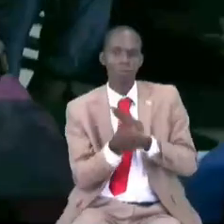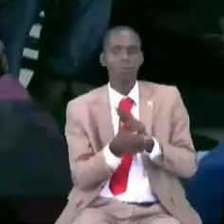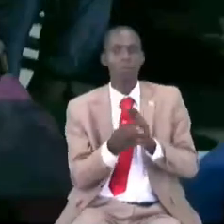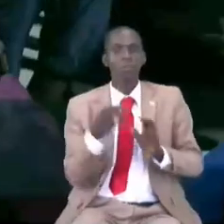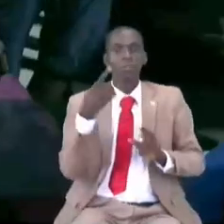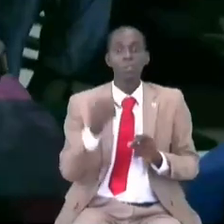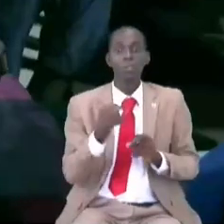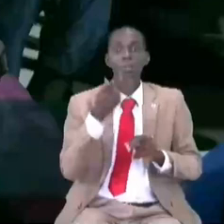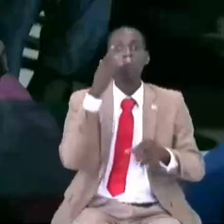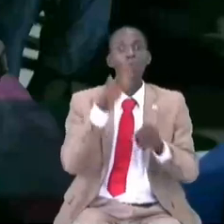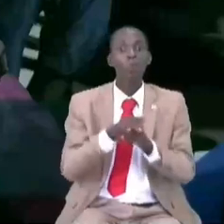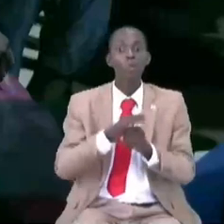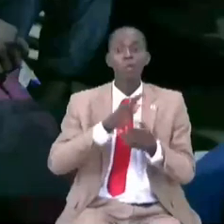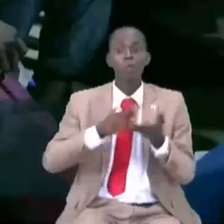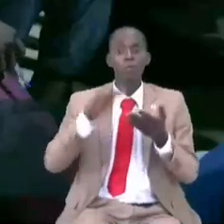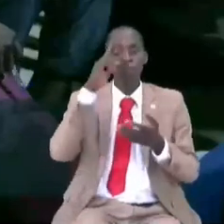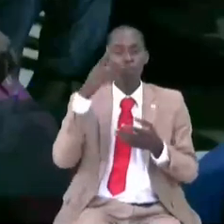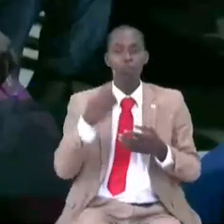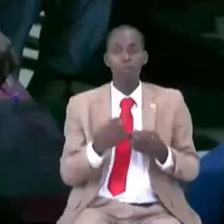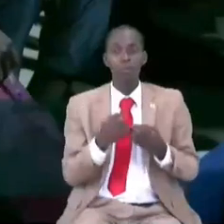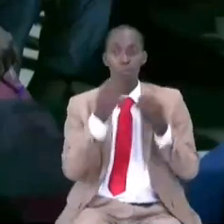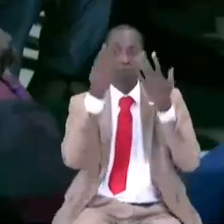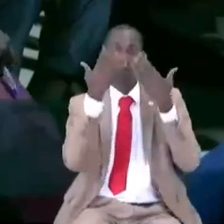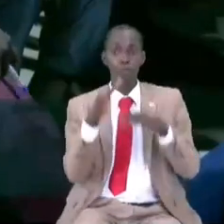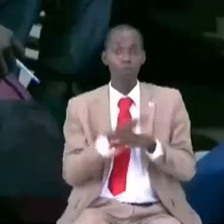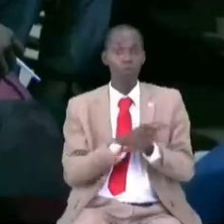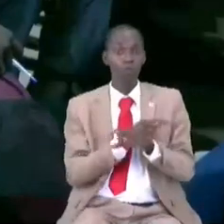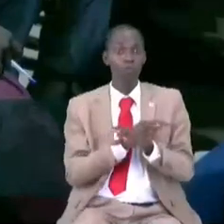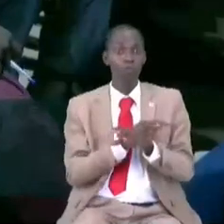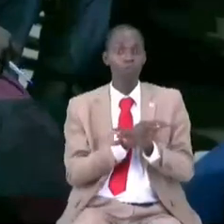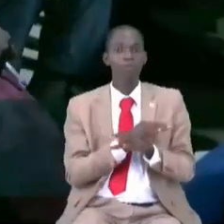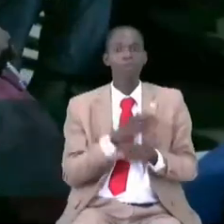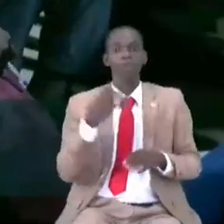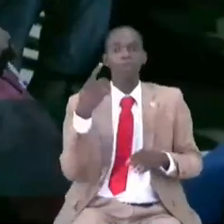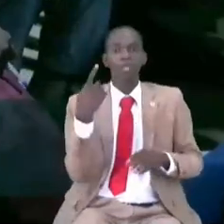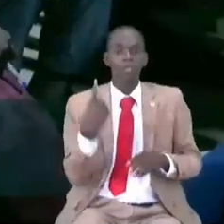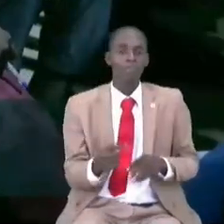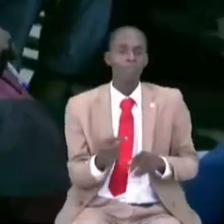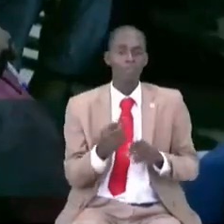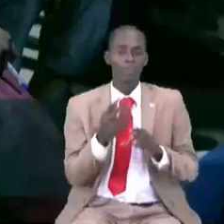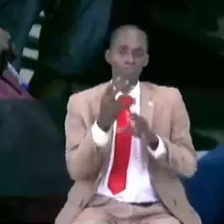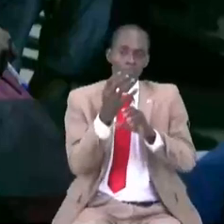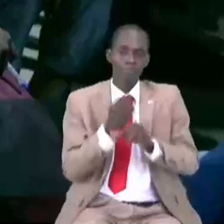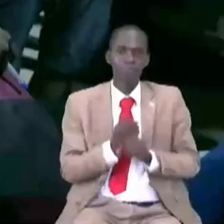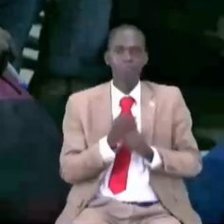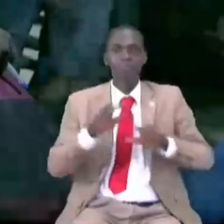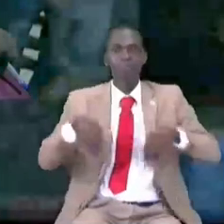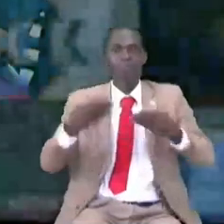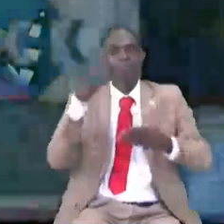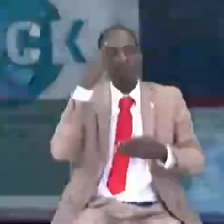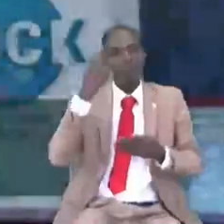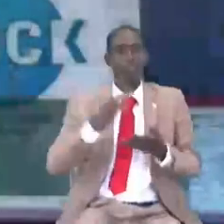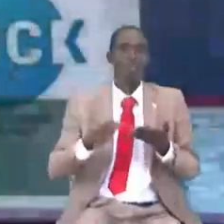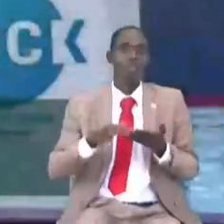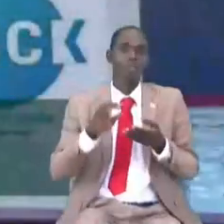pénitent. Deuxième élément, la provision acquise pour le pardonner. Troisième élément, le pacte perpétuel avec